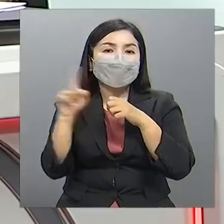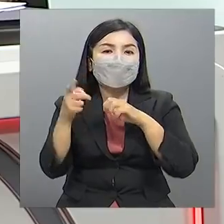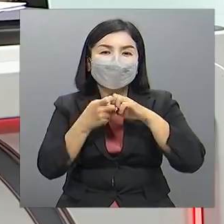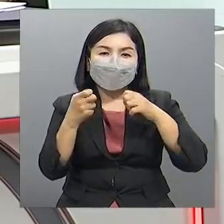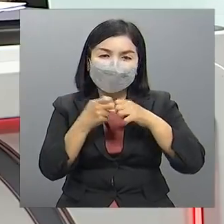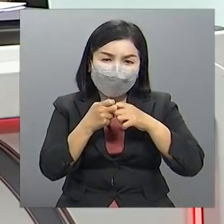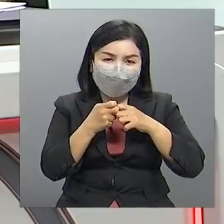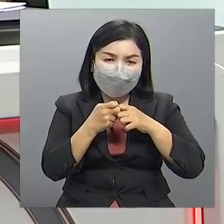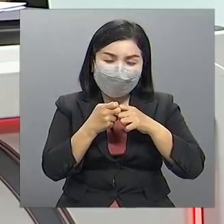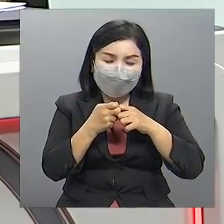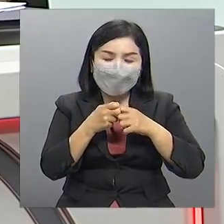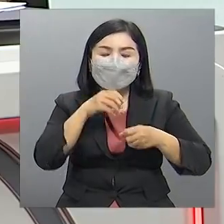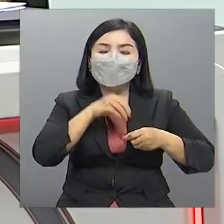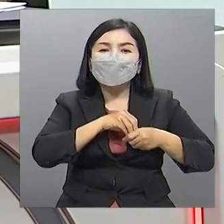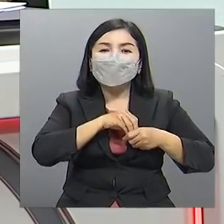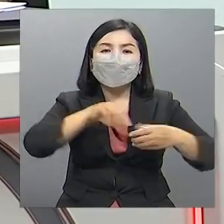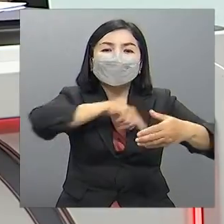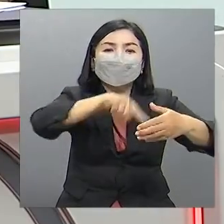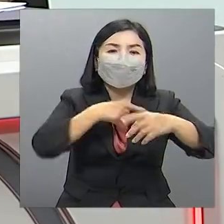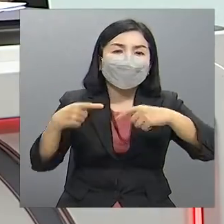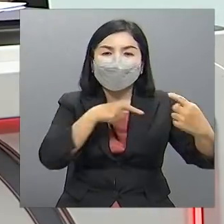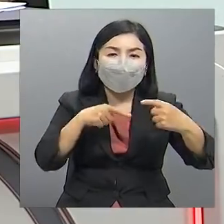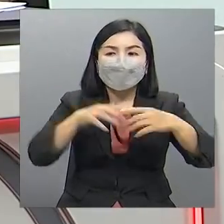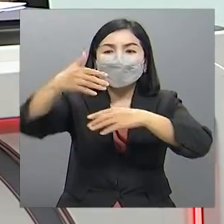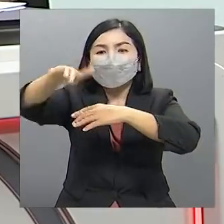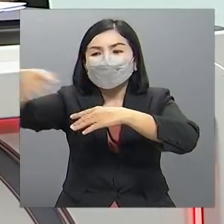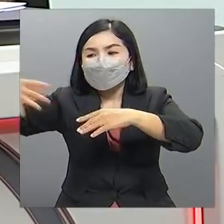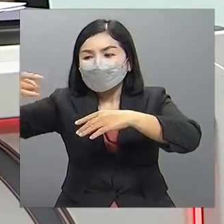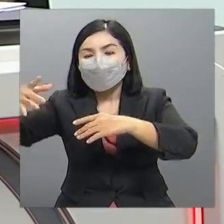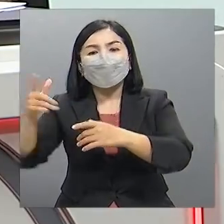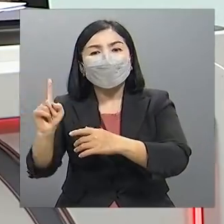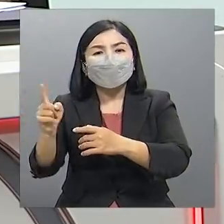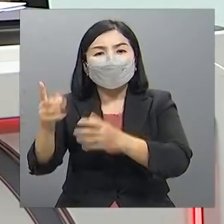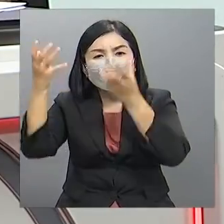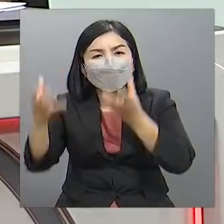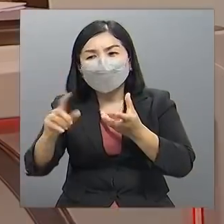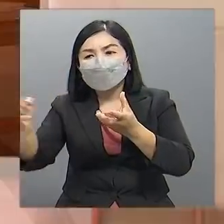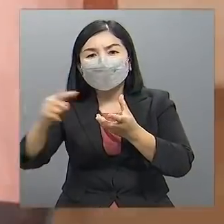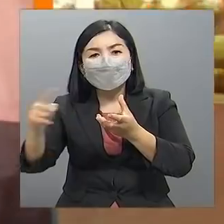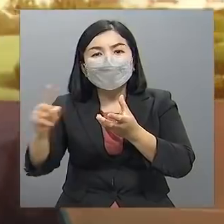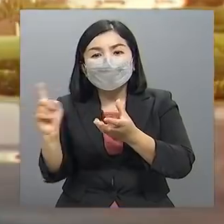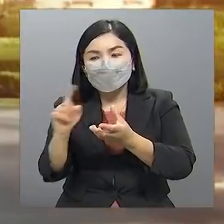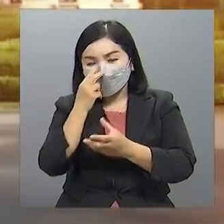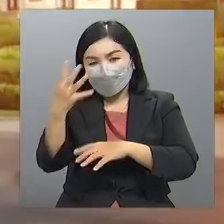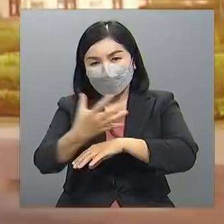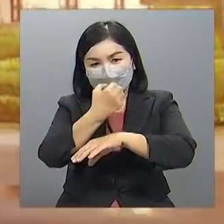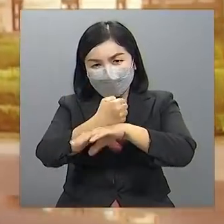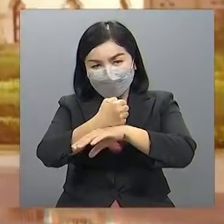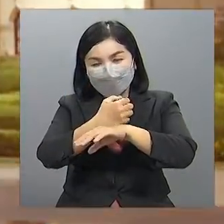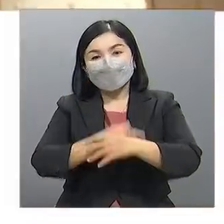ามเนี่ยอะไรจะหนักหนากว่ากันติดตามกับคุณสวรักษ์วัฒนศิลป์วิเคราะห์ในการบ้านการเมืองค่ะ